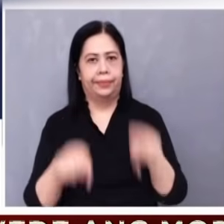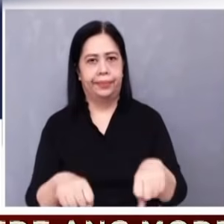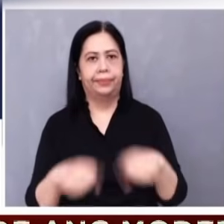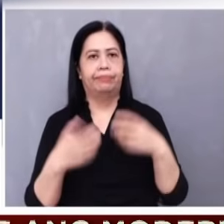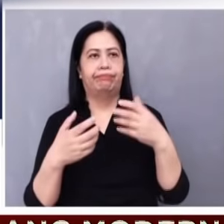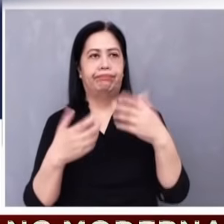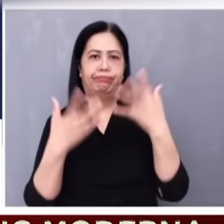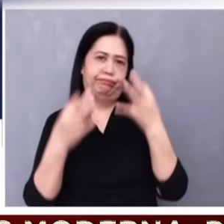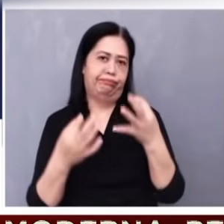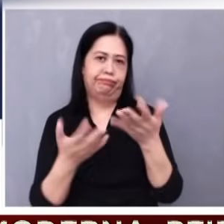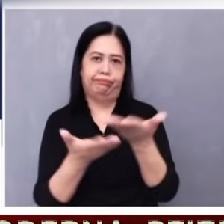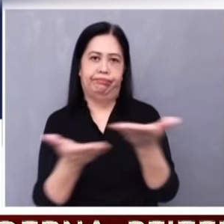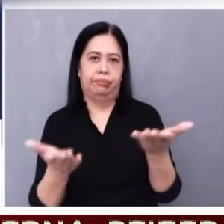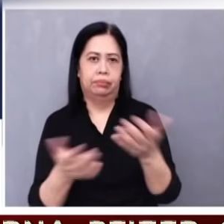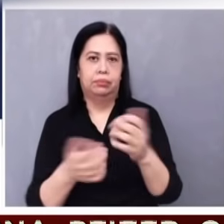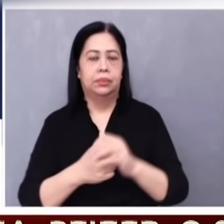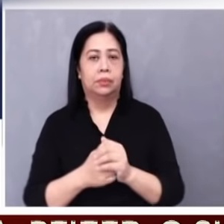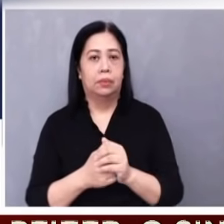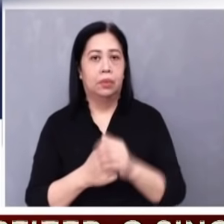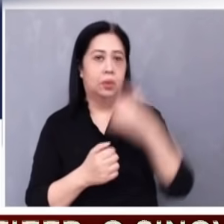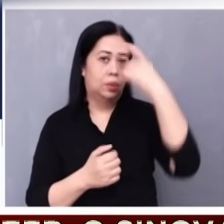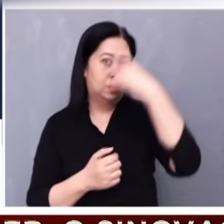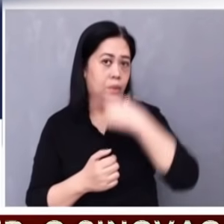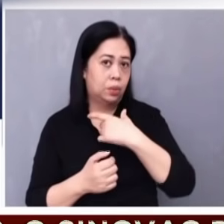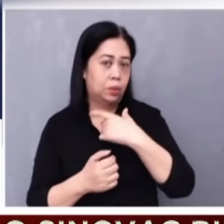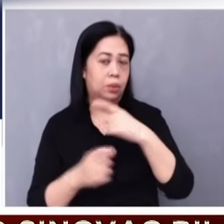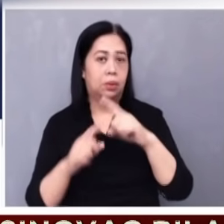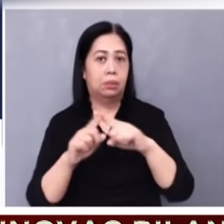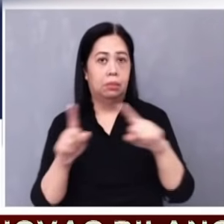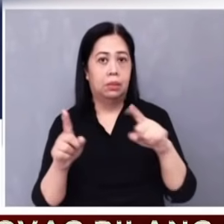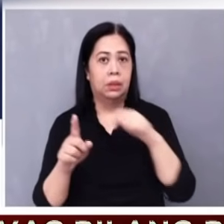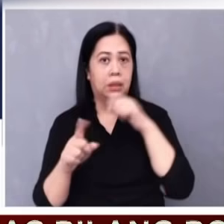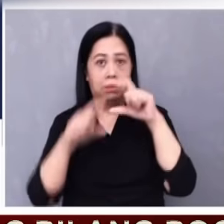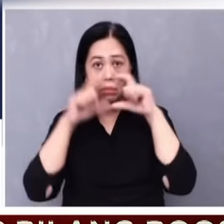the shield but not the mask.